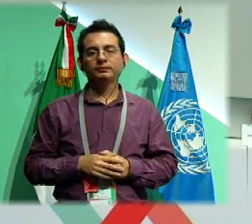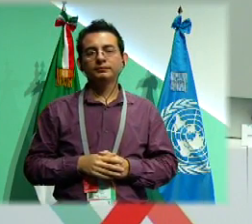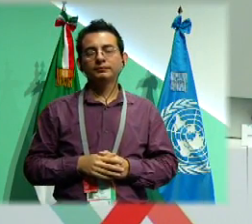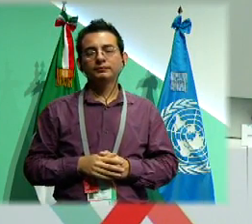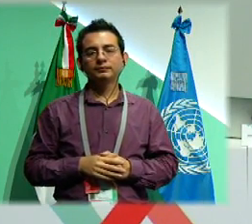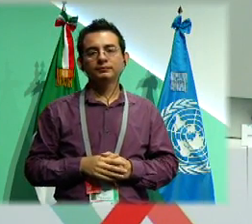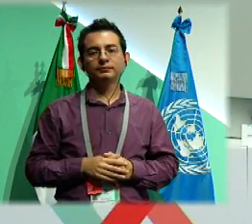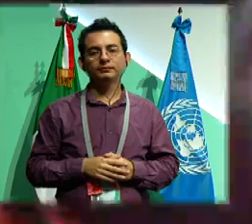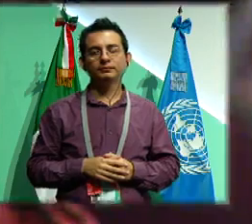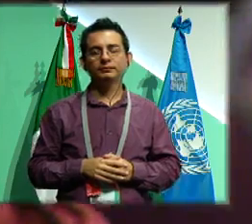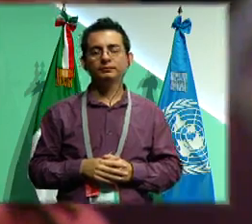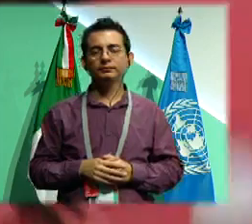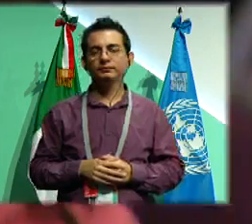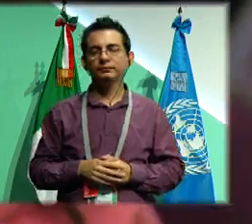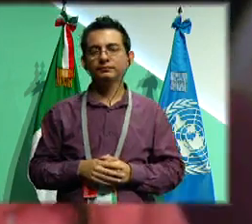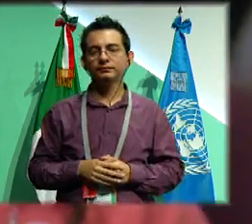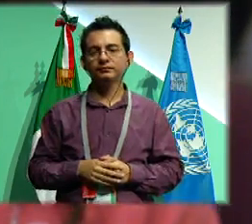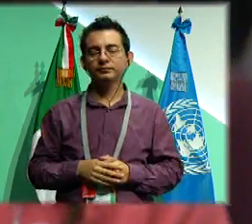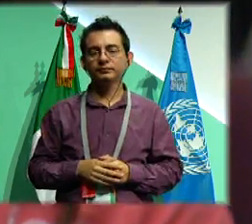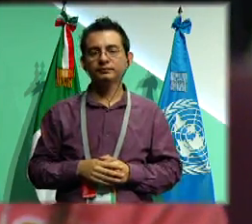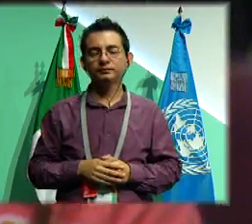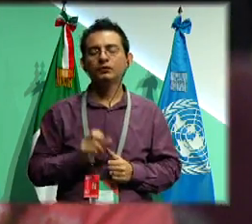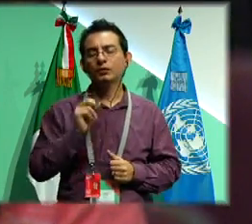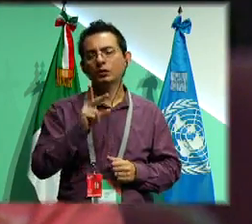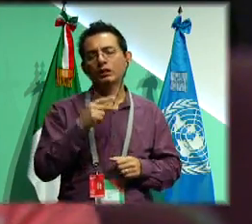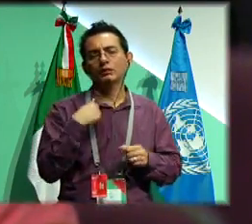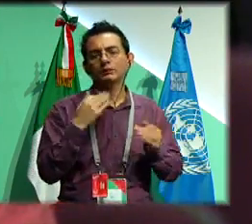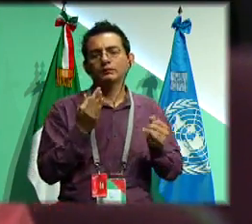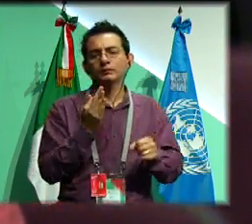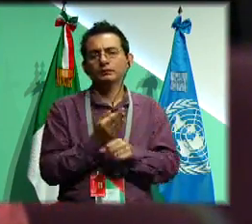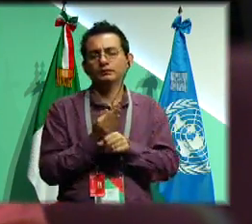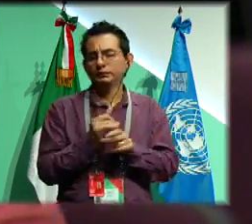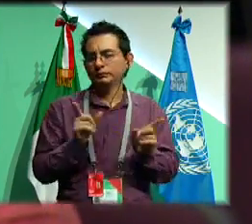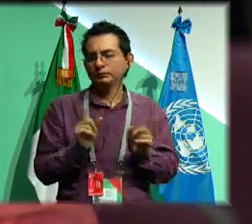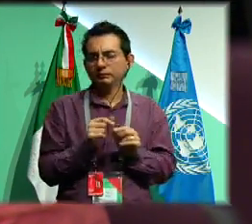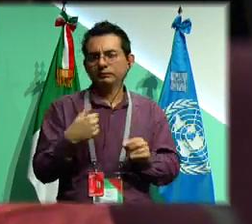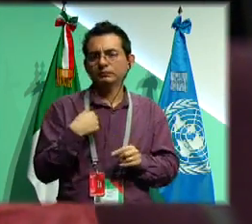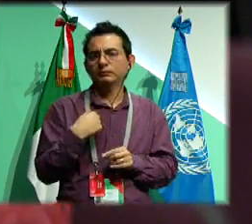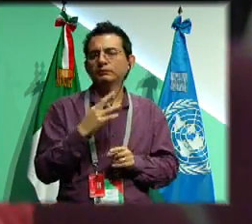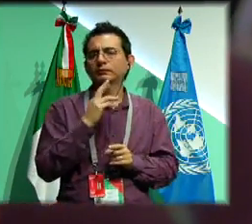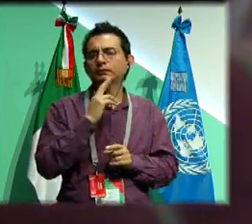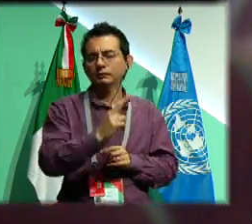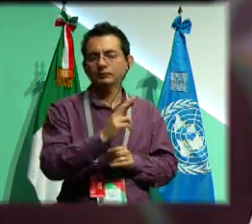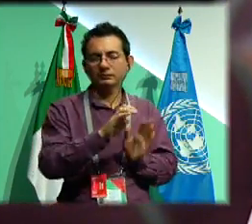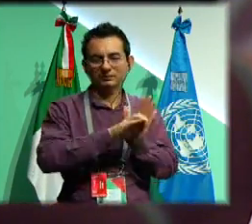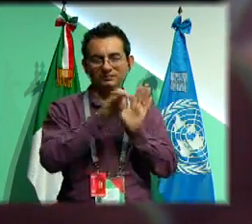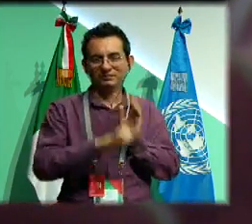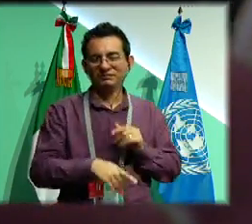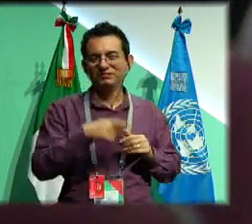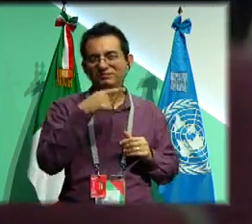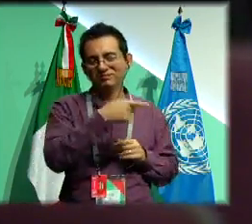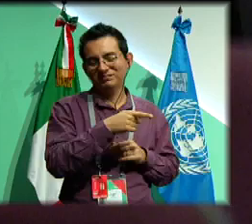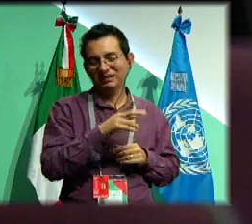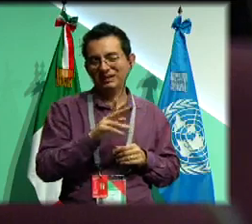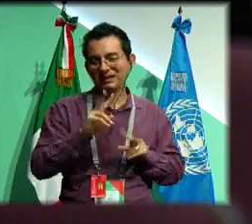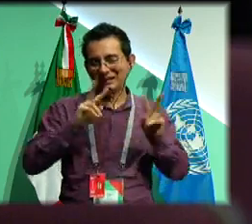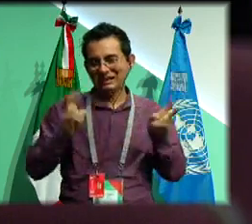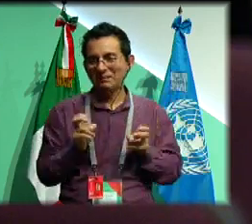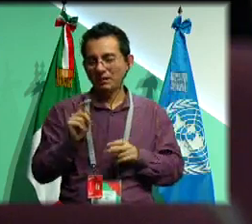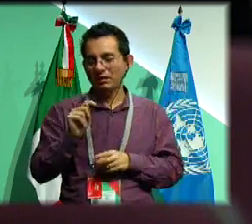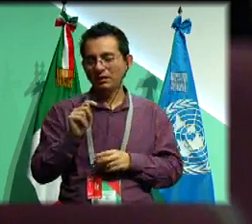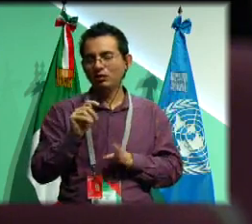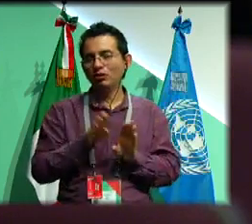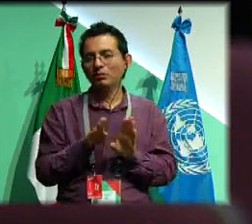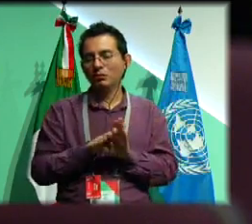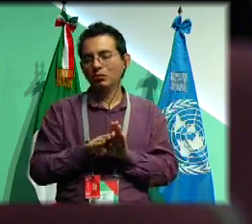Hola, ahí está. No, quería comentar que si viene... Je voulais dire qu'effectivement, si nous